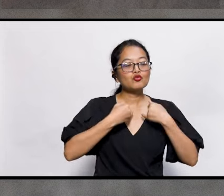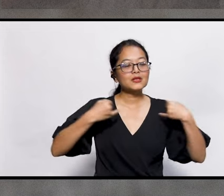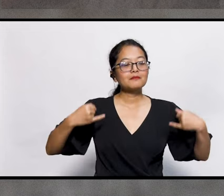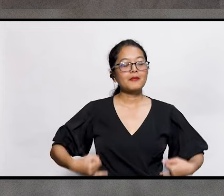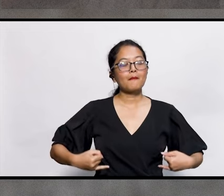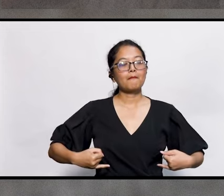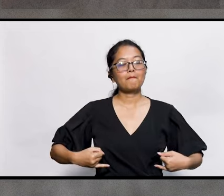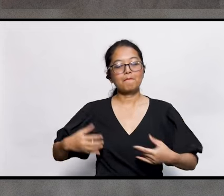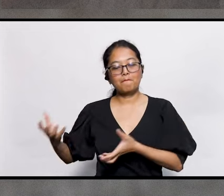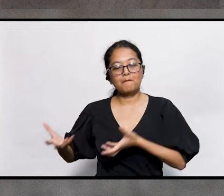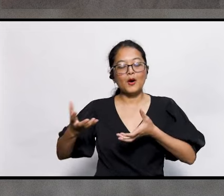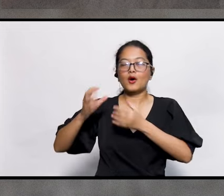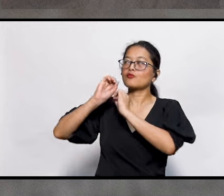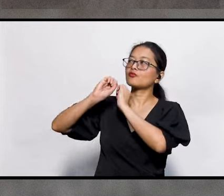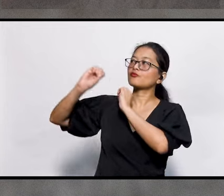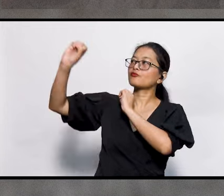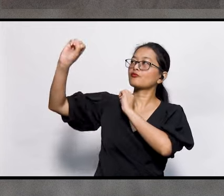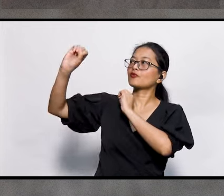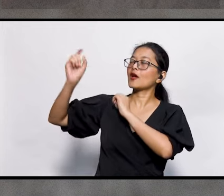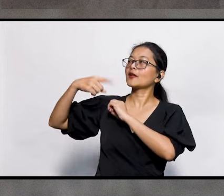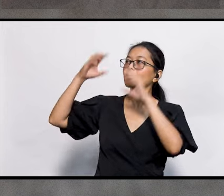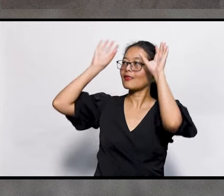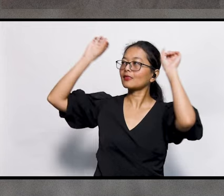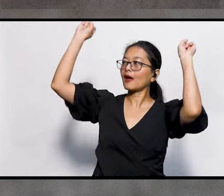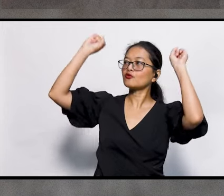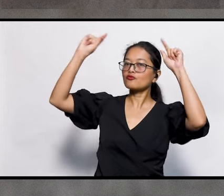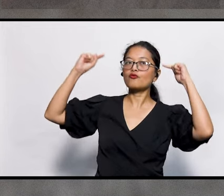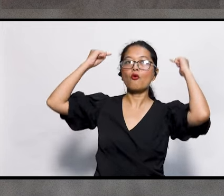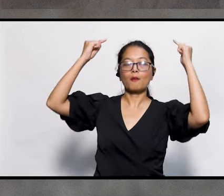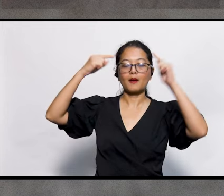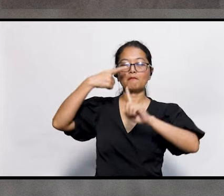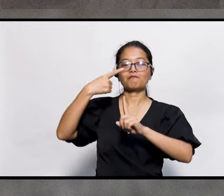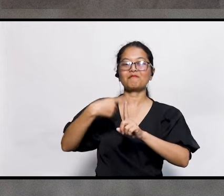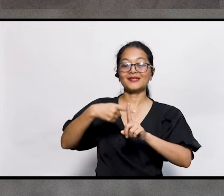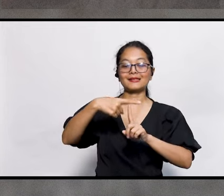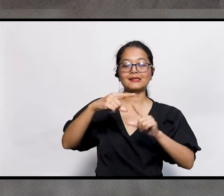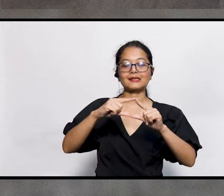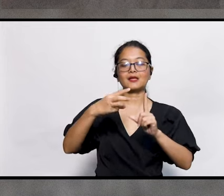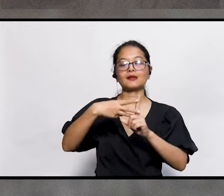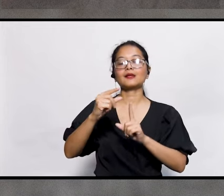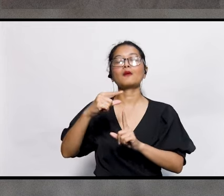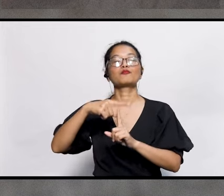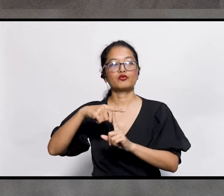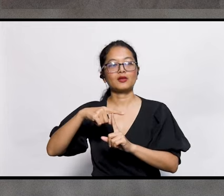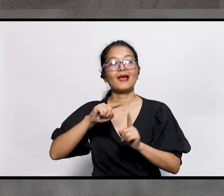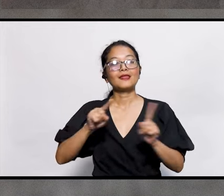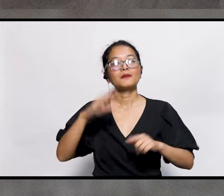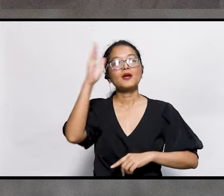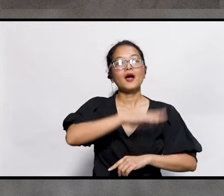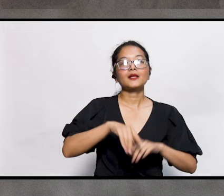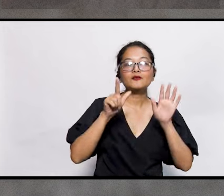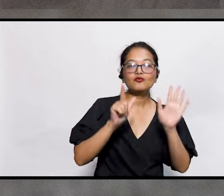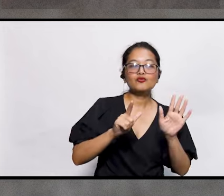membawa tujuh sangkakala tanduk domba di depan tabut tetapi pada hari yang ketujuh tujuh kali kamu harus